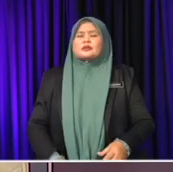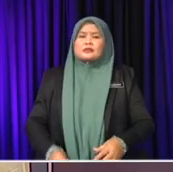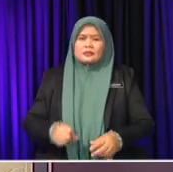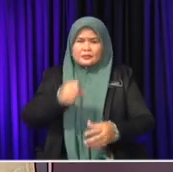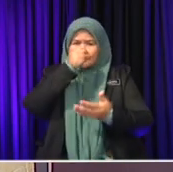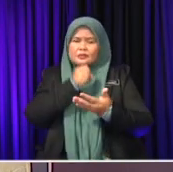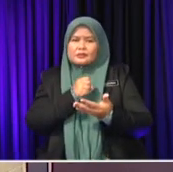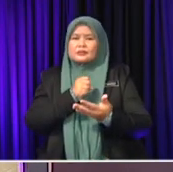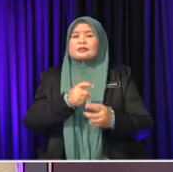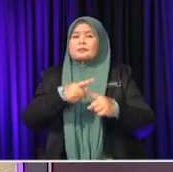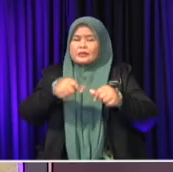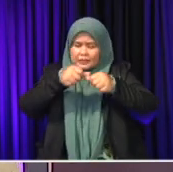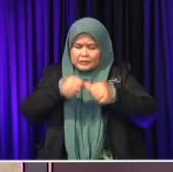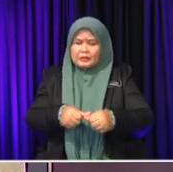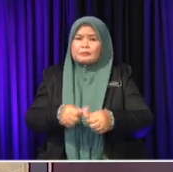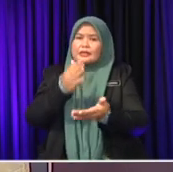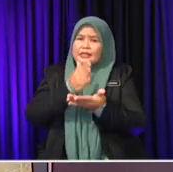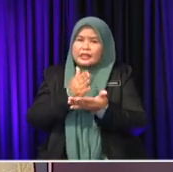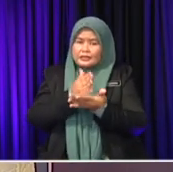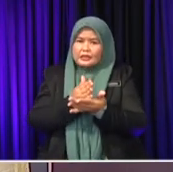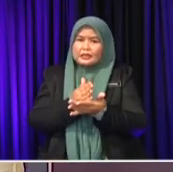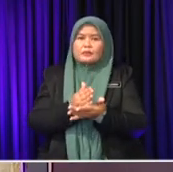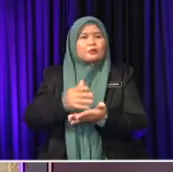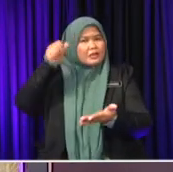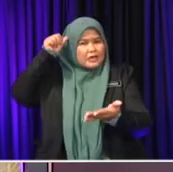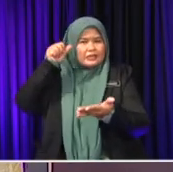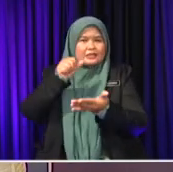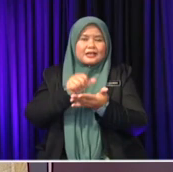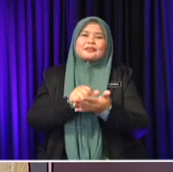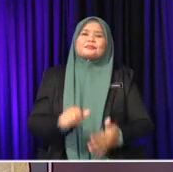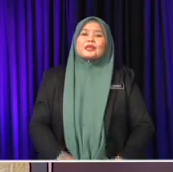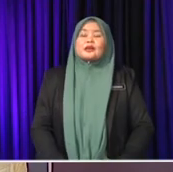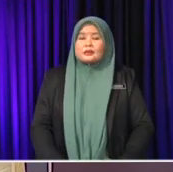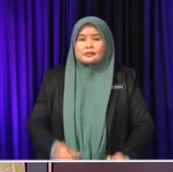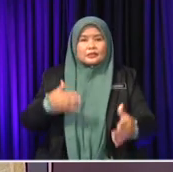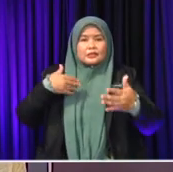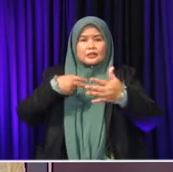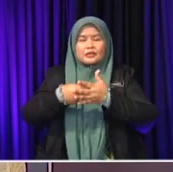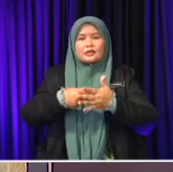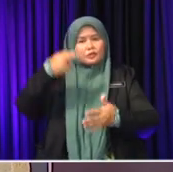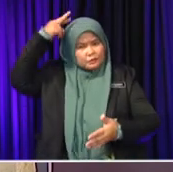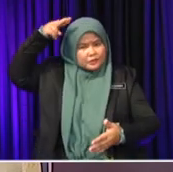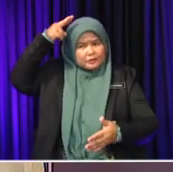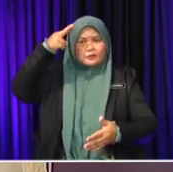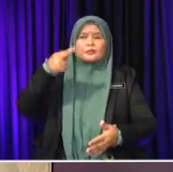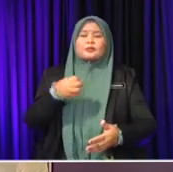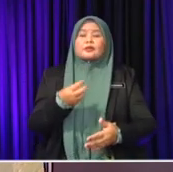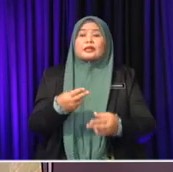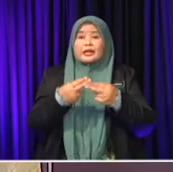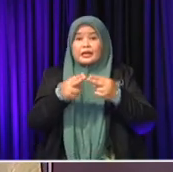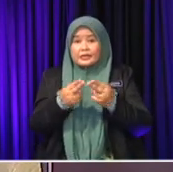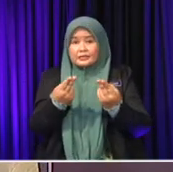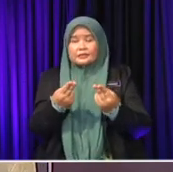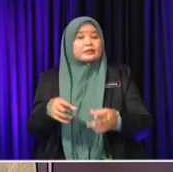mempertahankan akidahnya Hebat nih Bila biro BAB sehingga mengatakan di dalam hadisnya